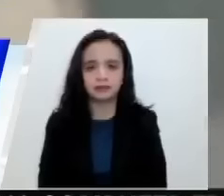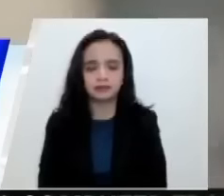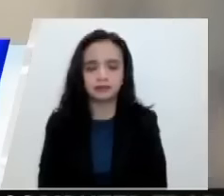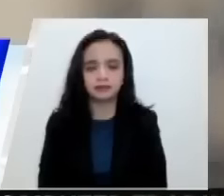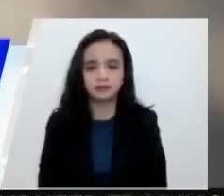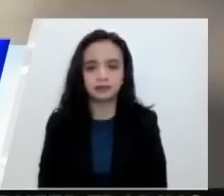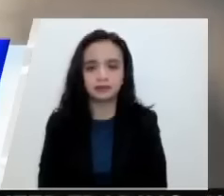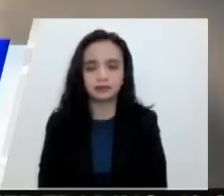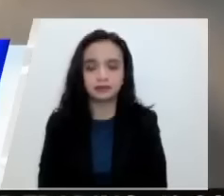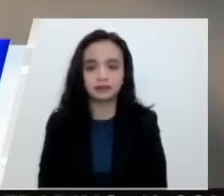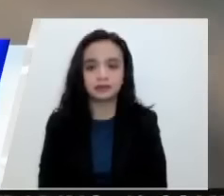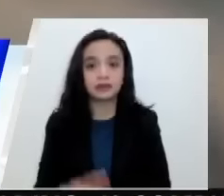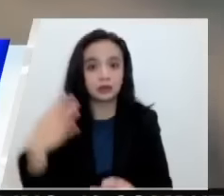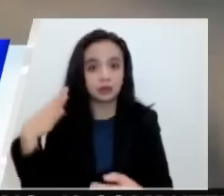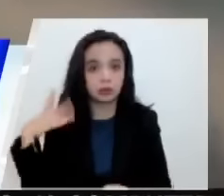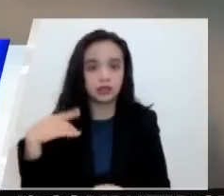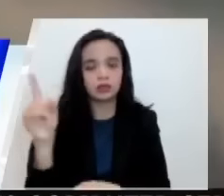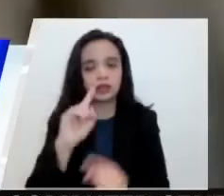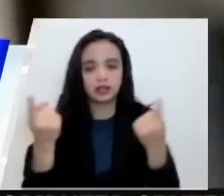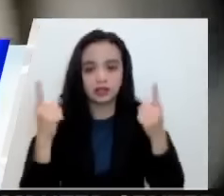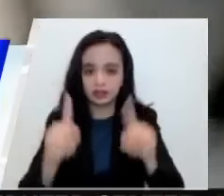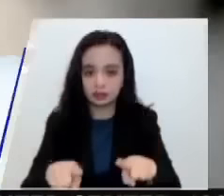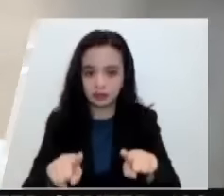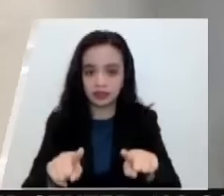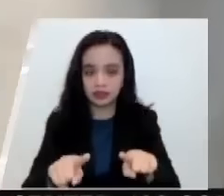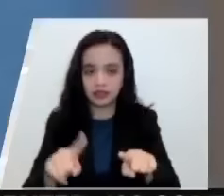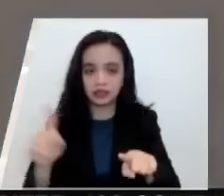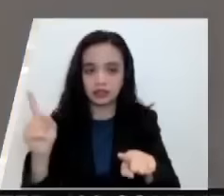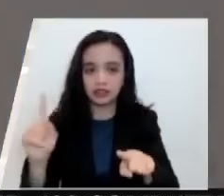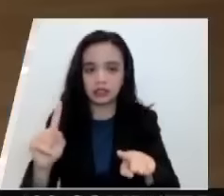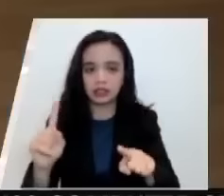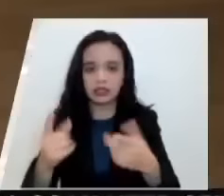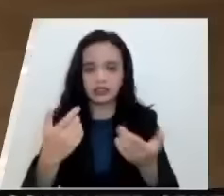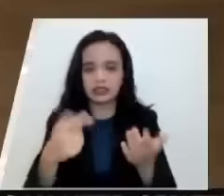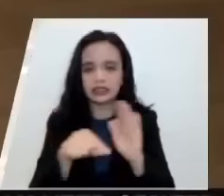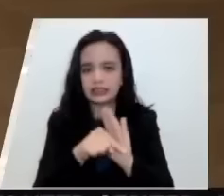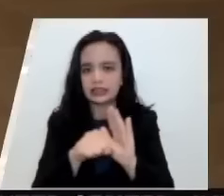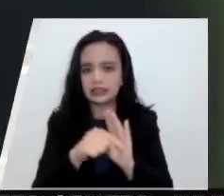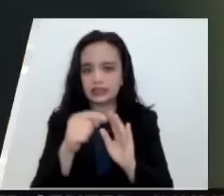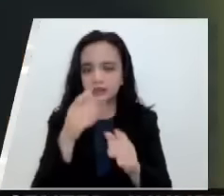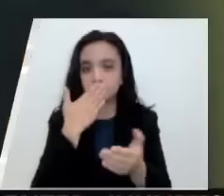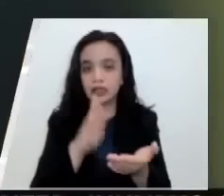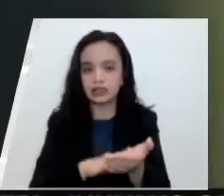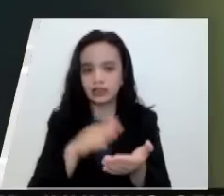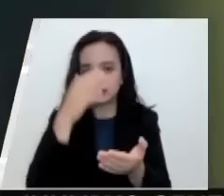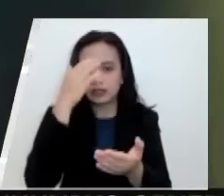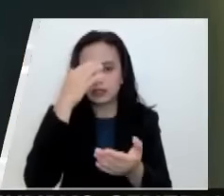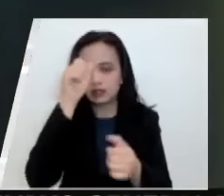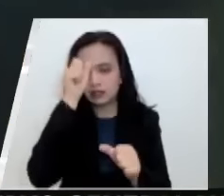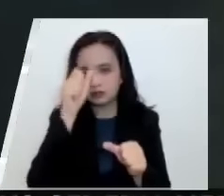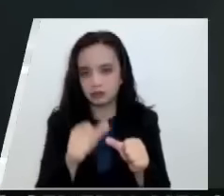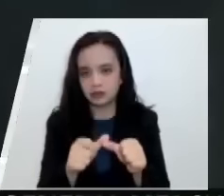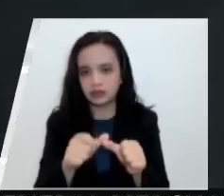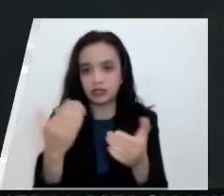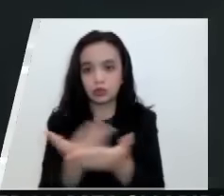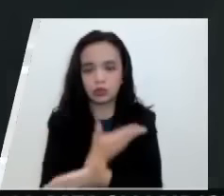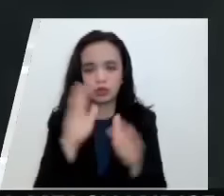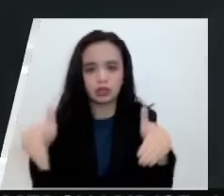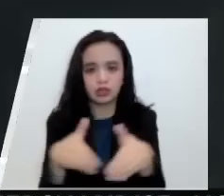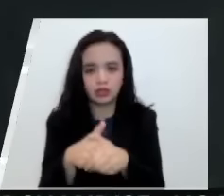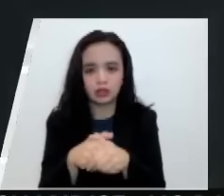abangan din ang mga pangyayaring magdudulot ng mapapait na alaala sa bagong kasal. Saan kaya hahantong ang mga